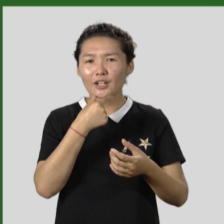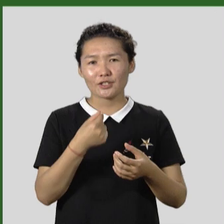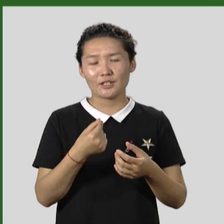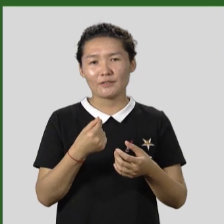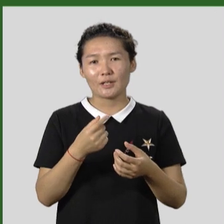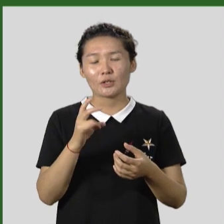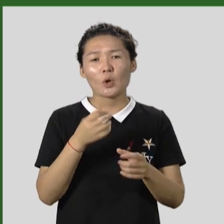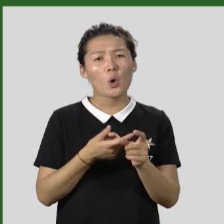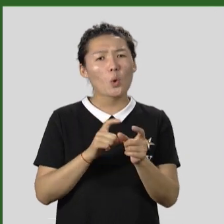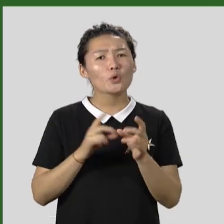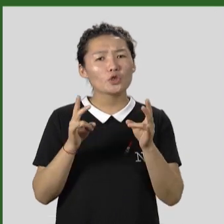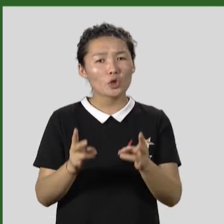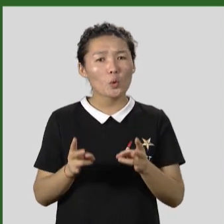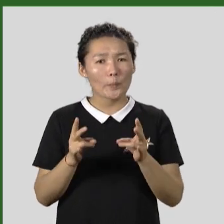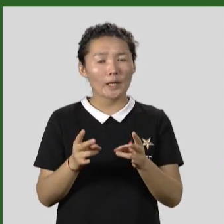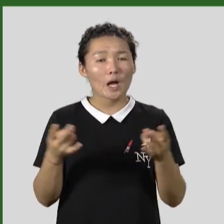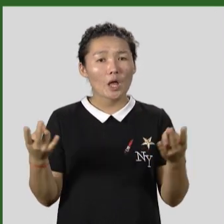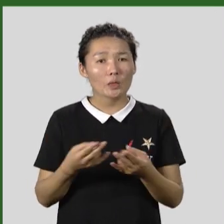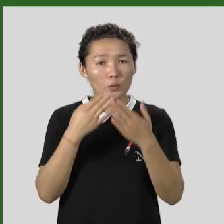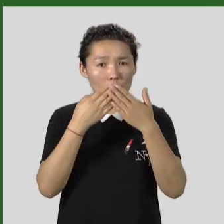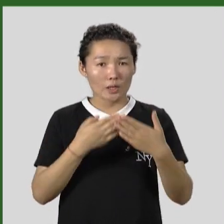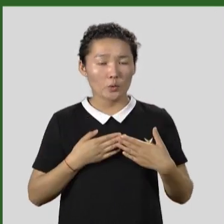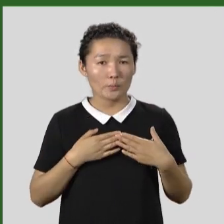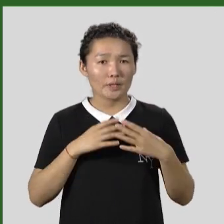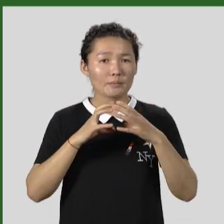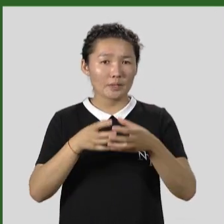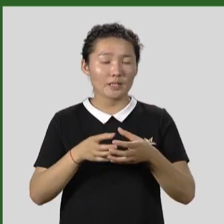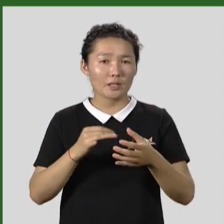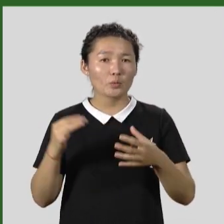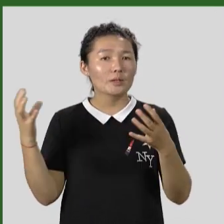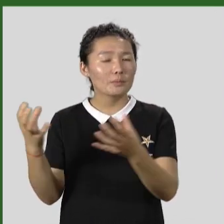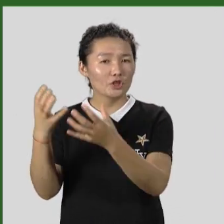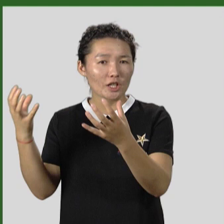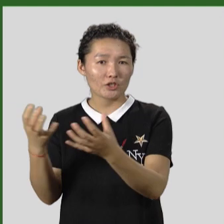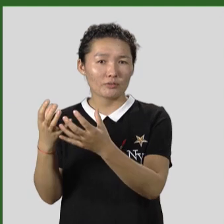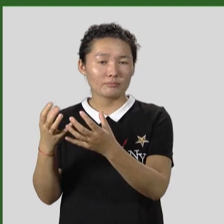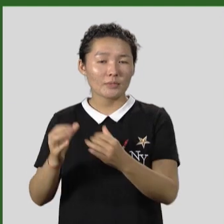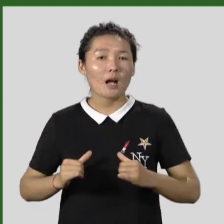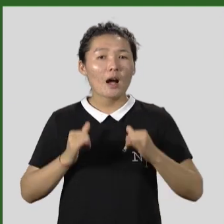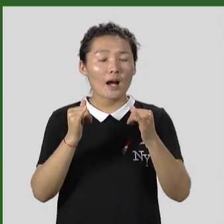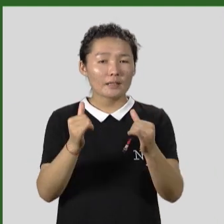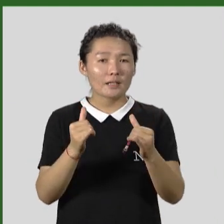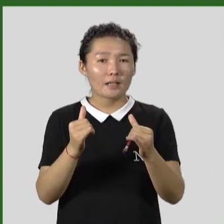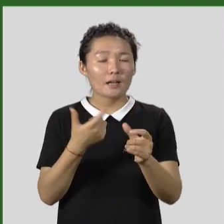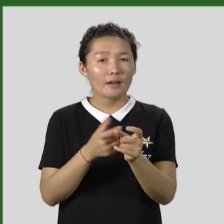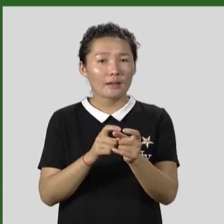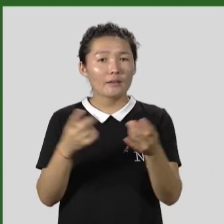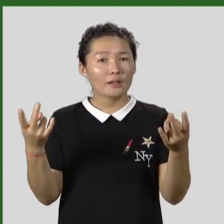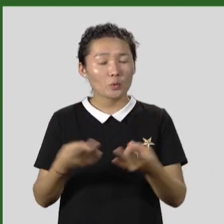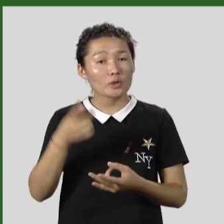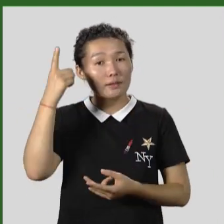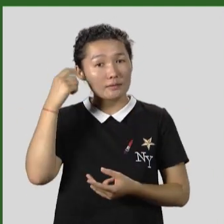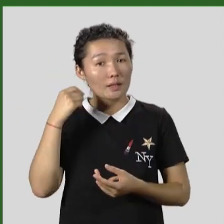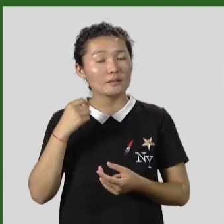но очень хрупкой. Нужно любить ее и беречь, а для этого ее нужно